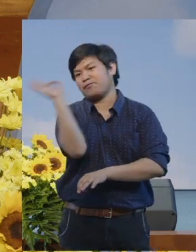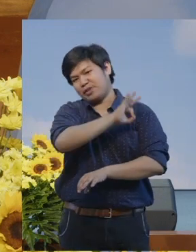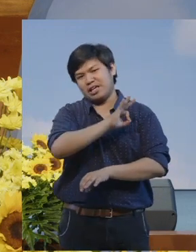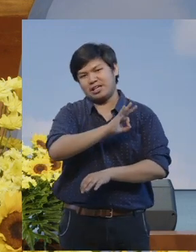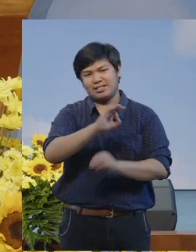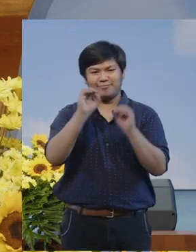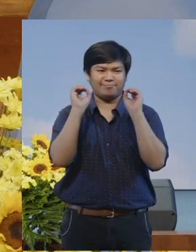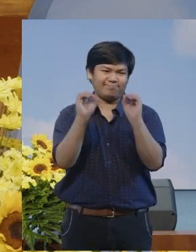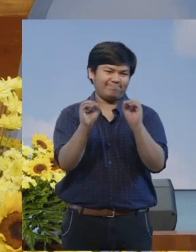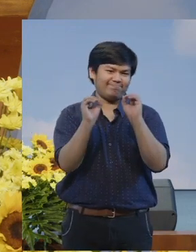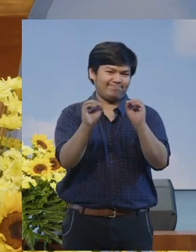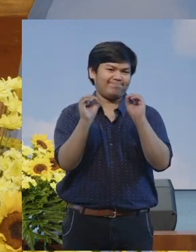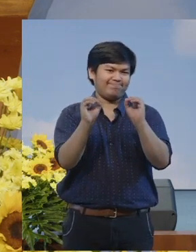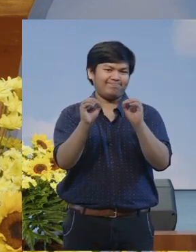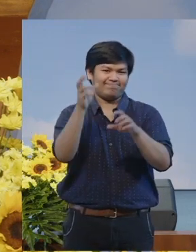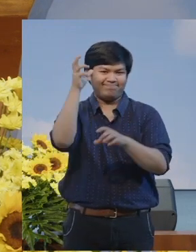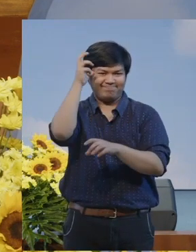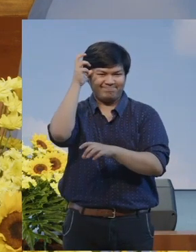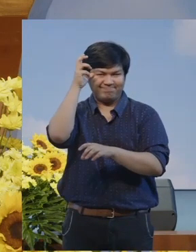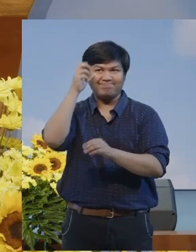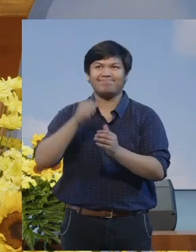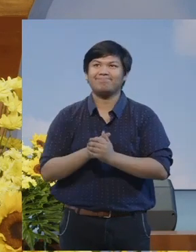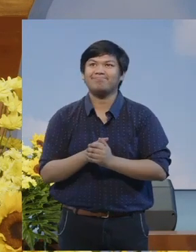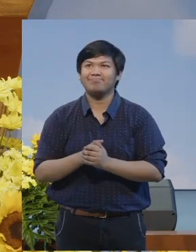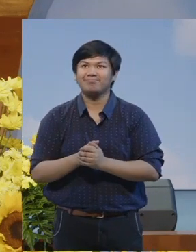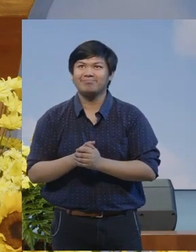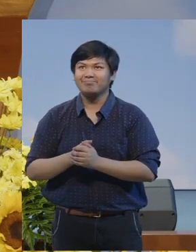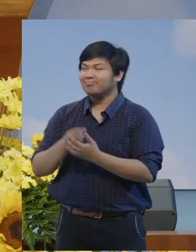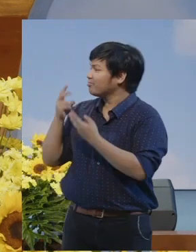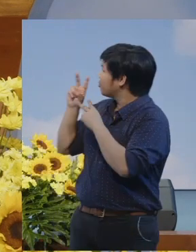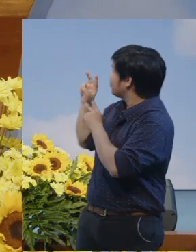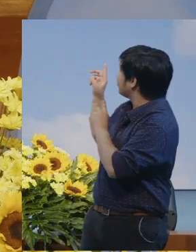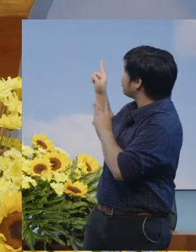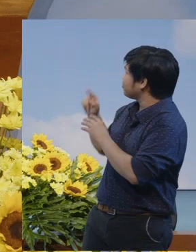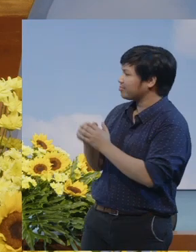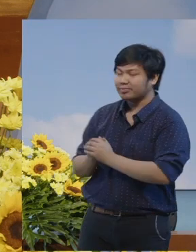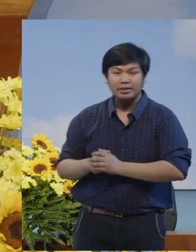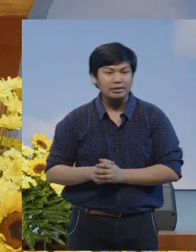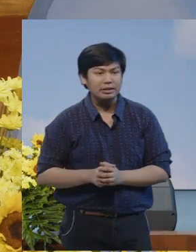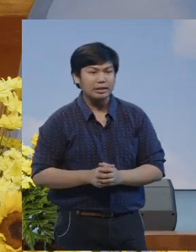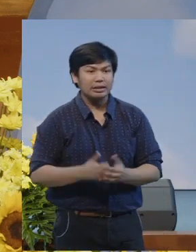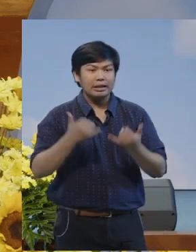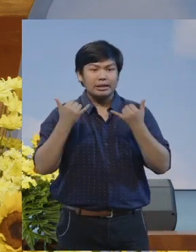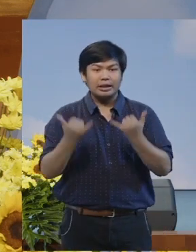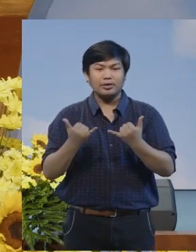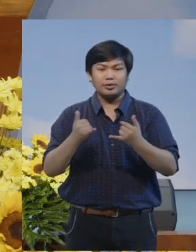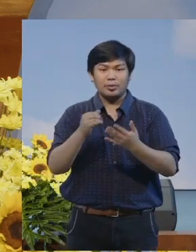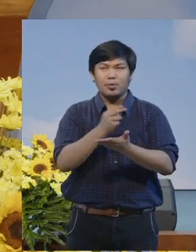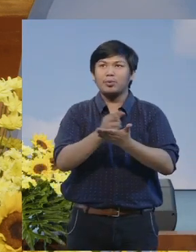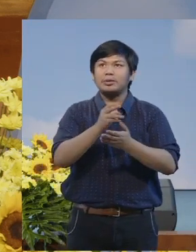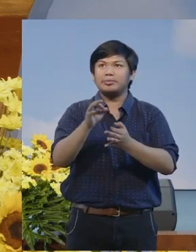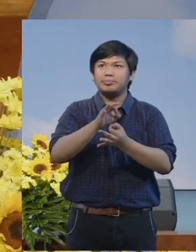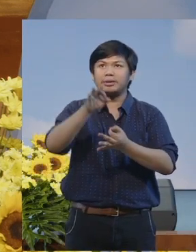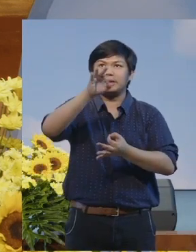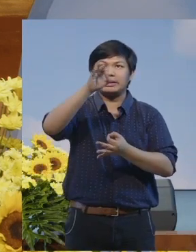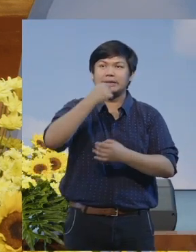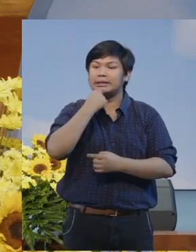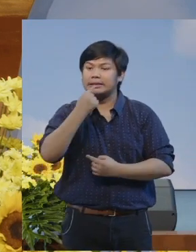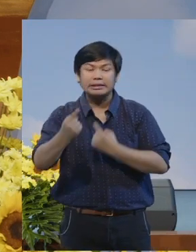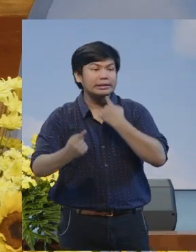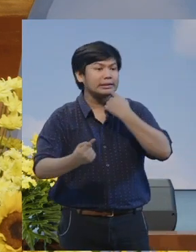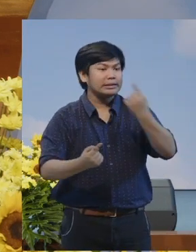Timothy chapter 4, starting in verse 1, ang sabi doon, "Now the Spirit